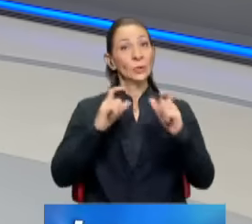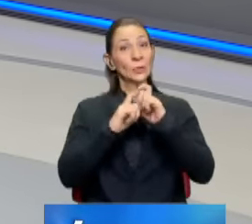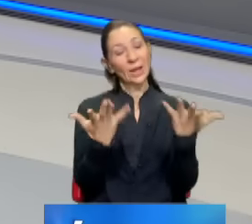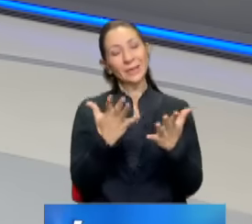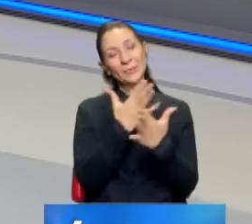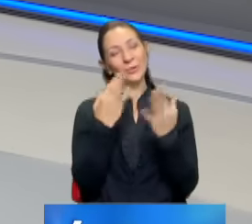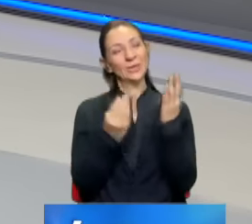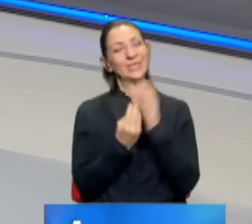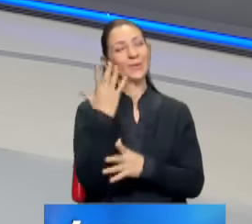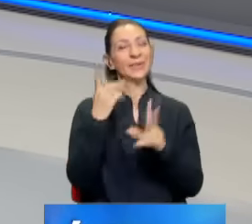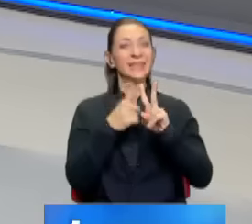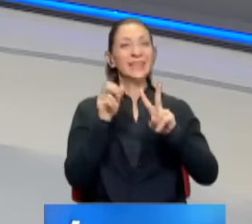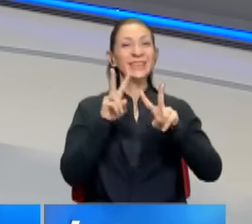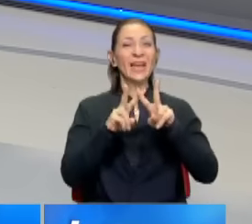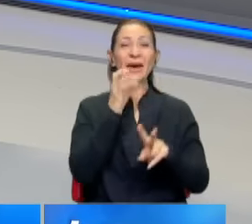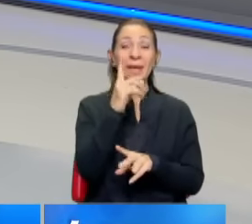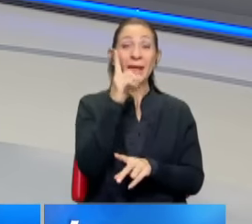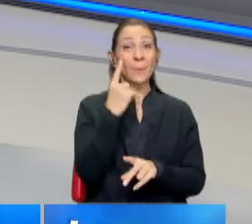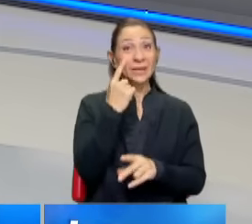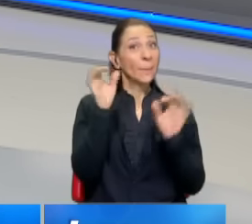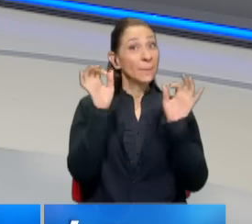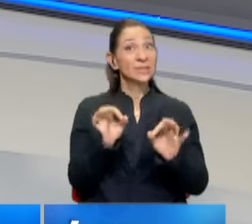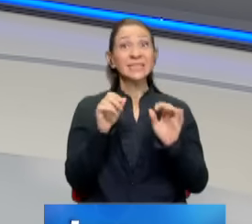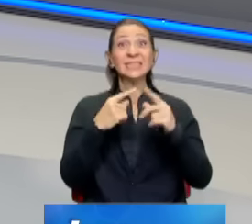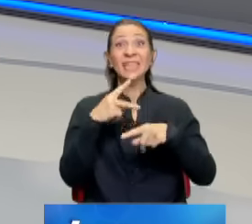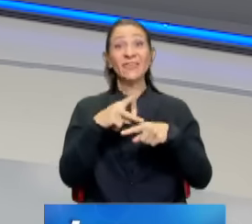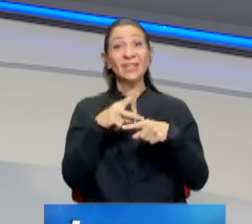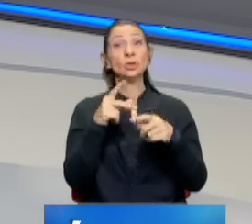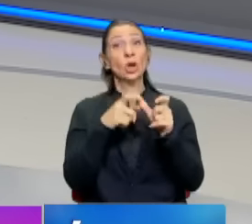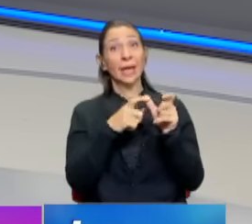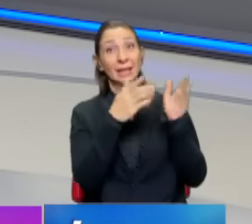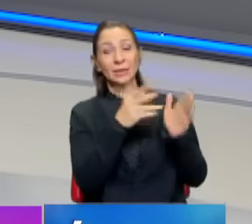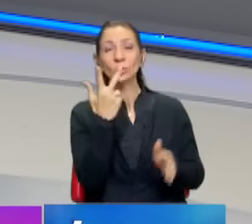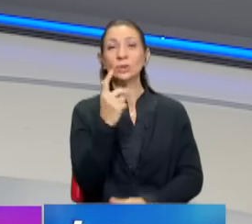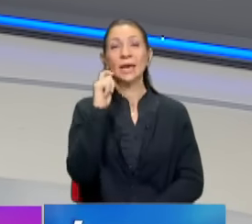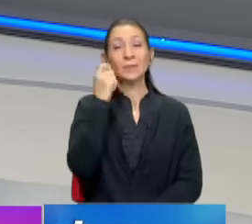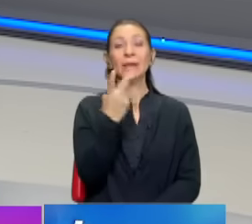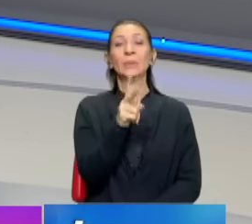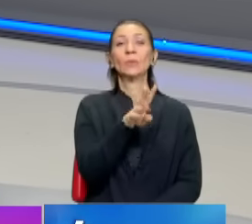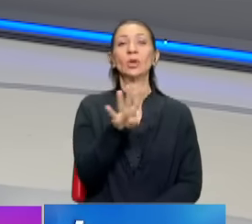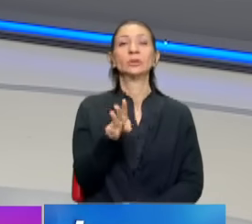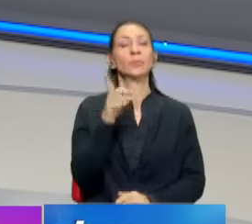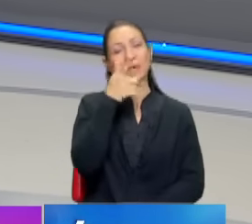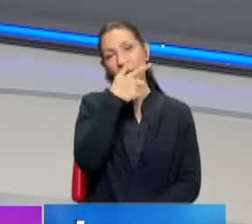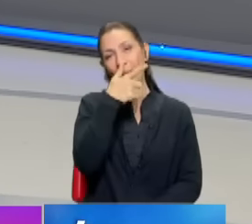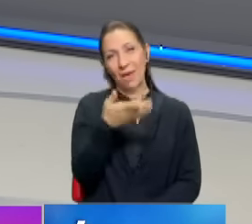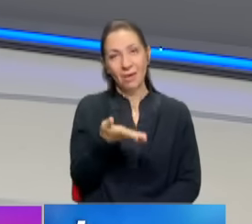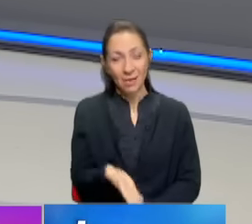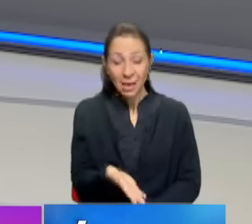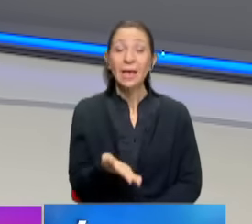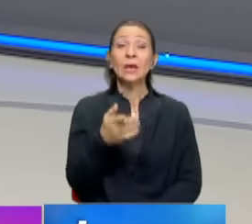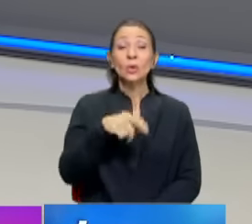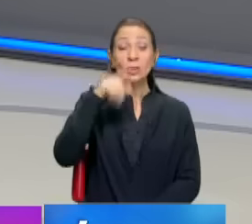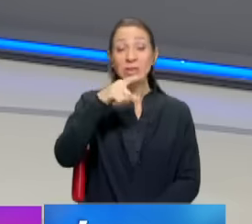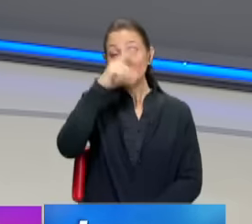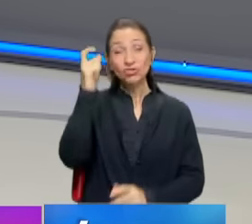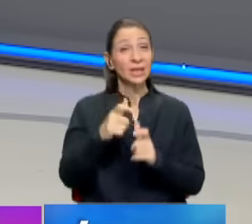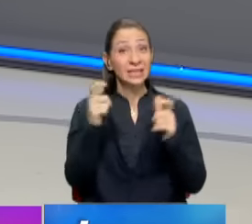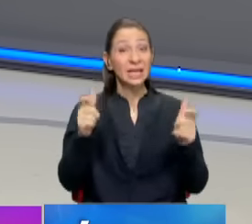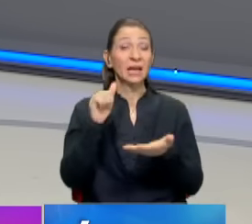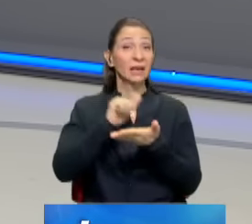Günaydın, mutlu sabahlar. Nalda Haber ilk bakışta başlıyor. Ben Zafer Söken. Bugün 3 Ekim 2024, günlerden Perşembe. Günün sıcak